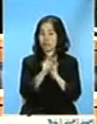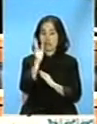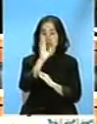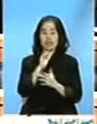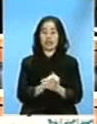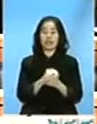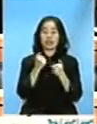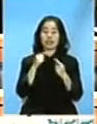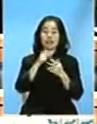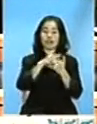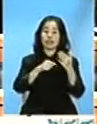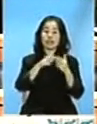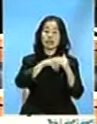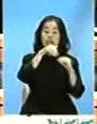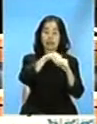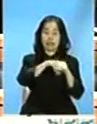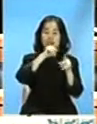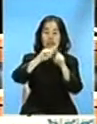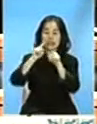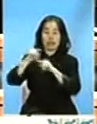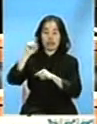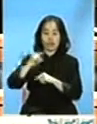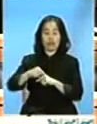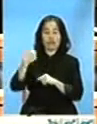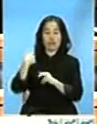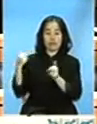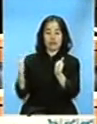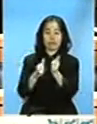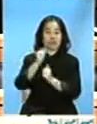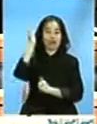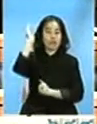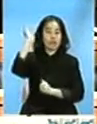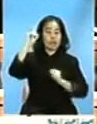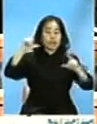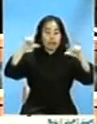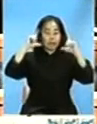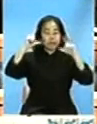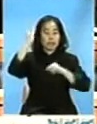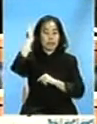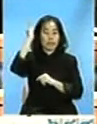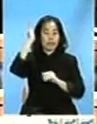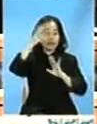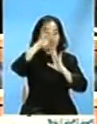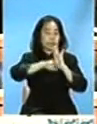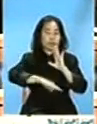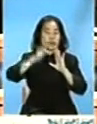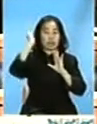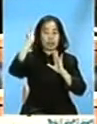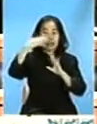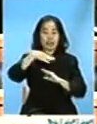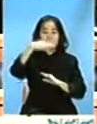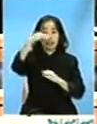ยการเลือกตั้งแต่ละครั้งเนี่ยต้องอาศัยเสียงจากพรรคการเมืองที่สังกัดอยู่